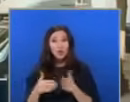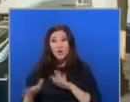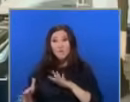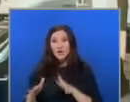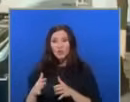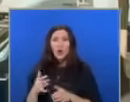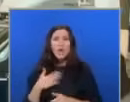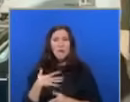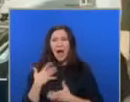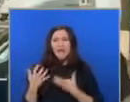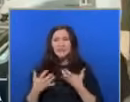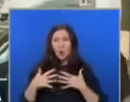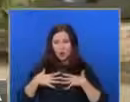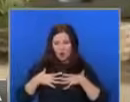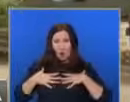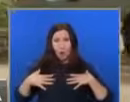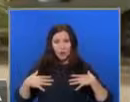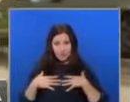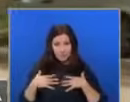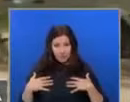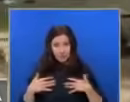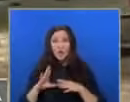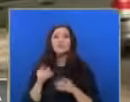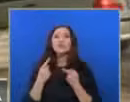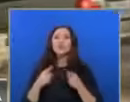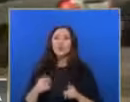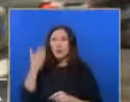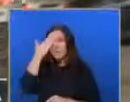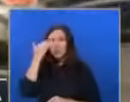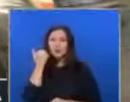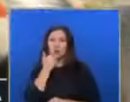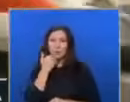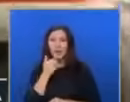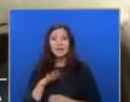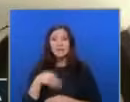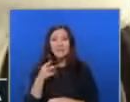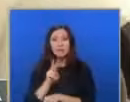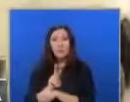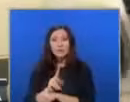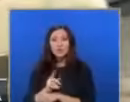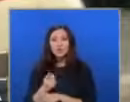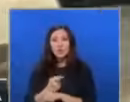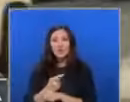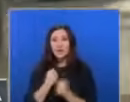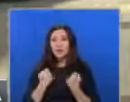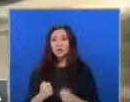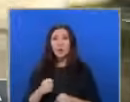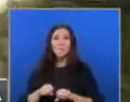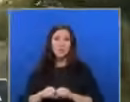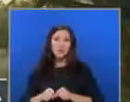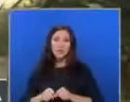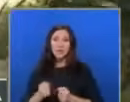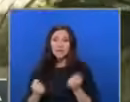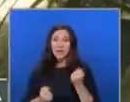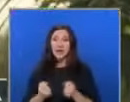най-вероятно с изгаряне на горните дихателни пътища, всички останали болни са добре. В следобедните часове най-тежко пострадалият е транспортиран